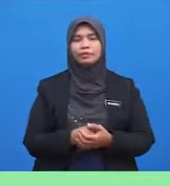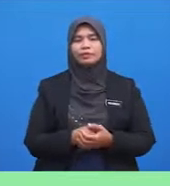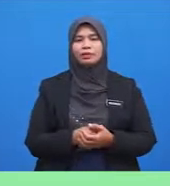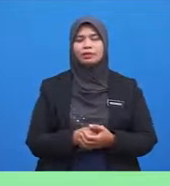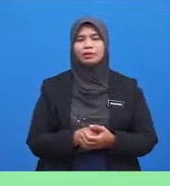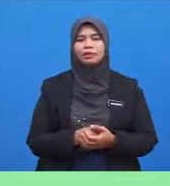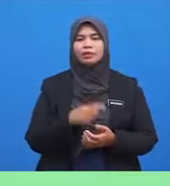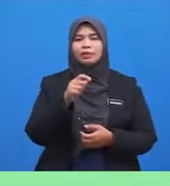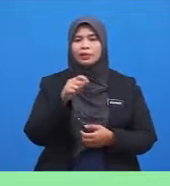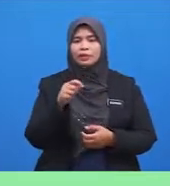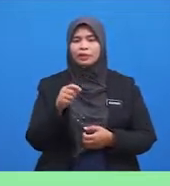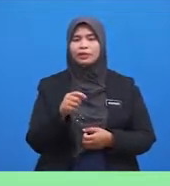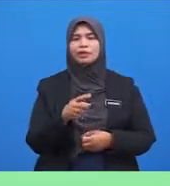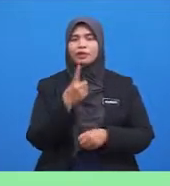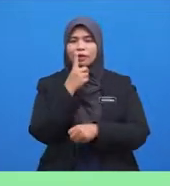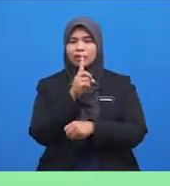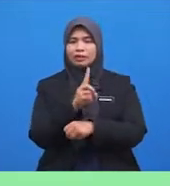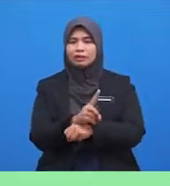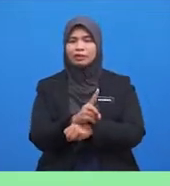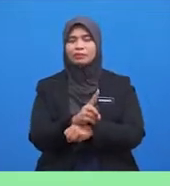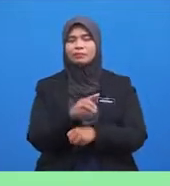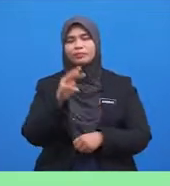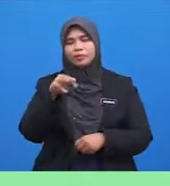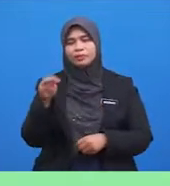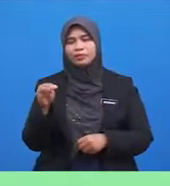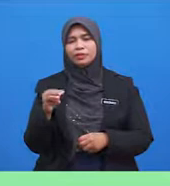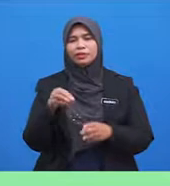Tuliskan azam murid-murid pada tempat kosong.